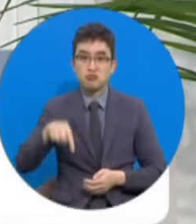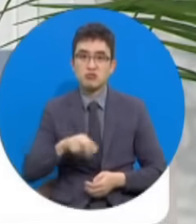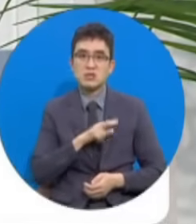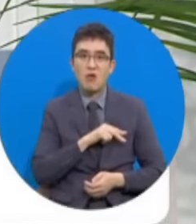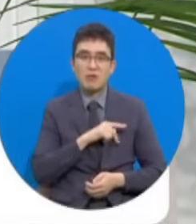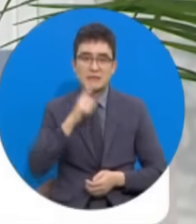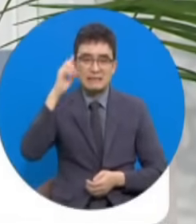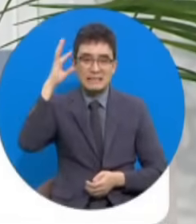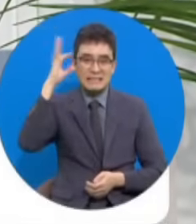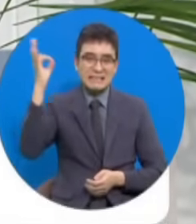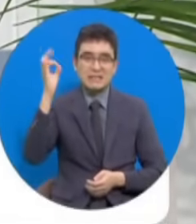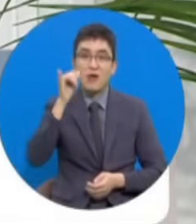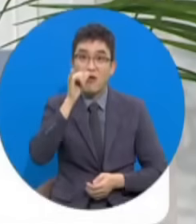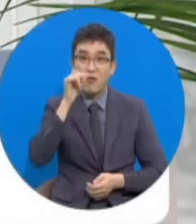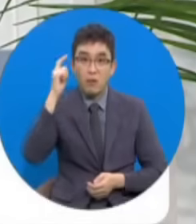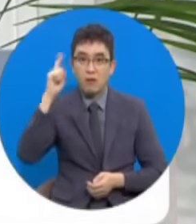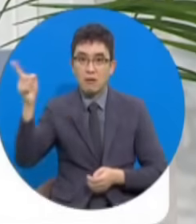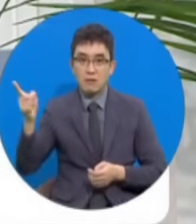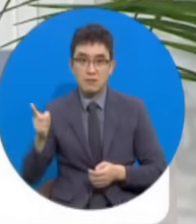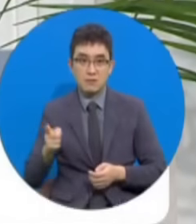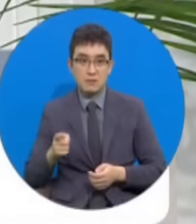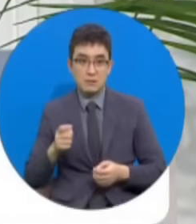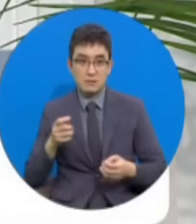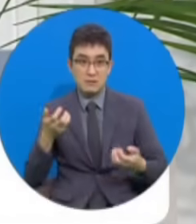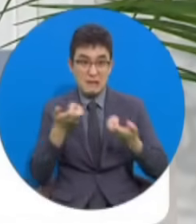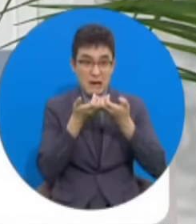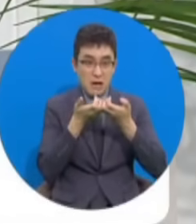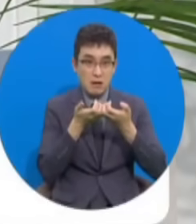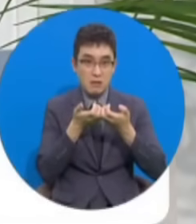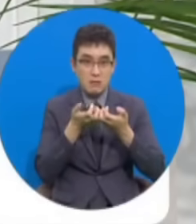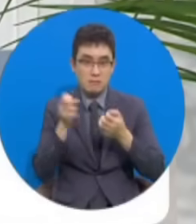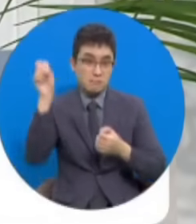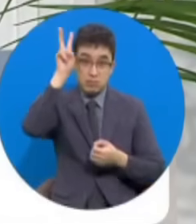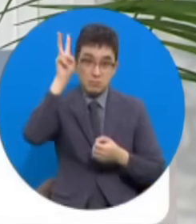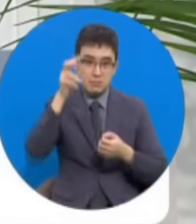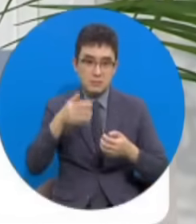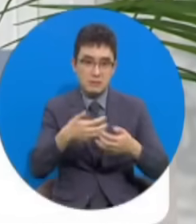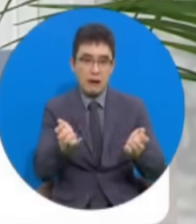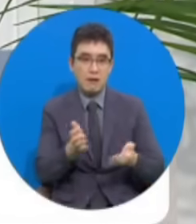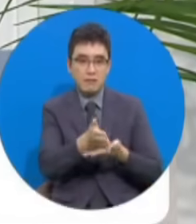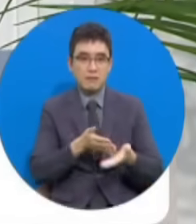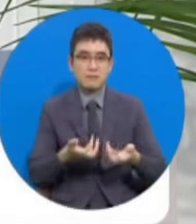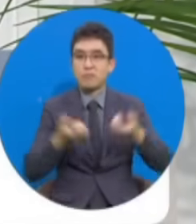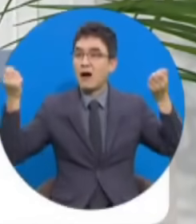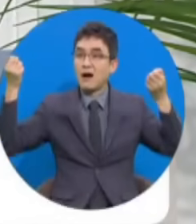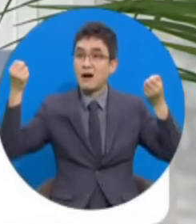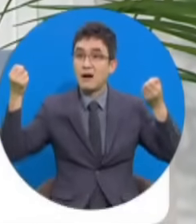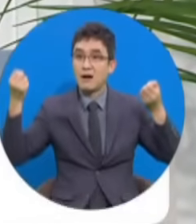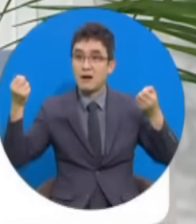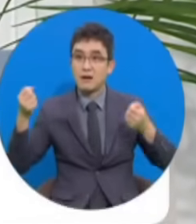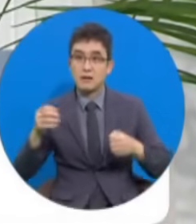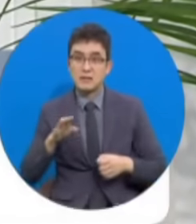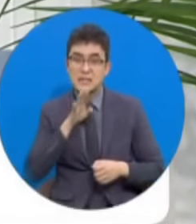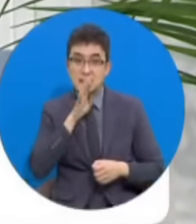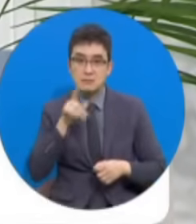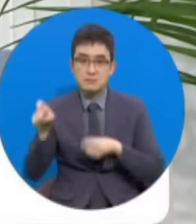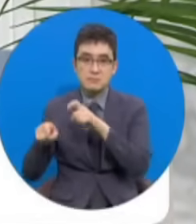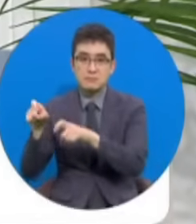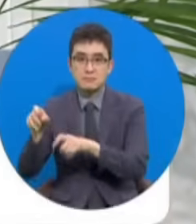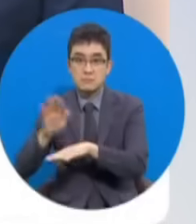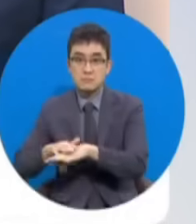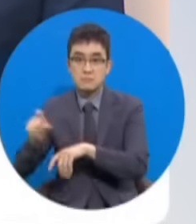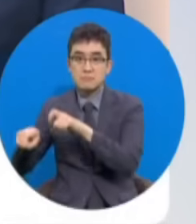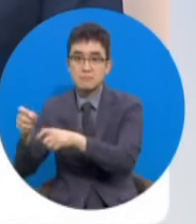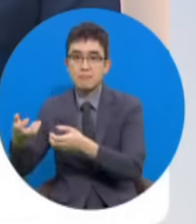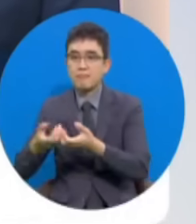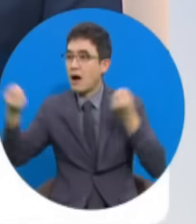분당해버렸습니다. 그러니까 예전에 국민의당이 만들어질 때 이렇게 할 거면 나 나가겠다라고 계속 얘기하시다가 실제로 나가가지고 당을